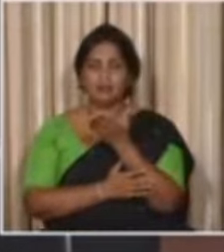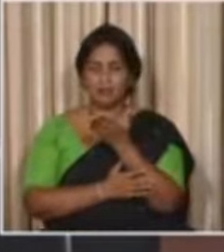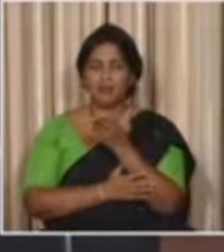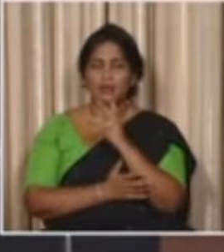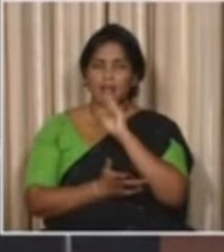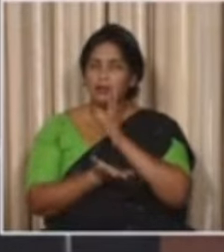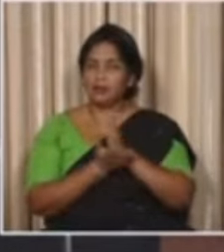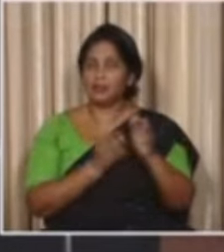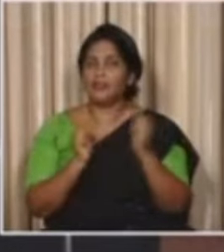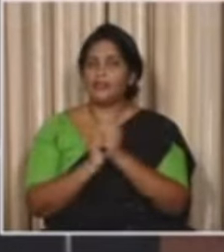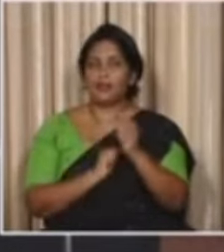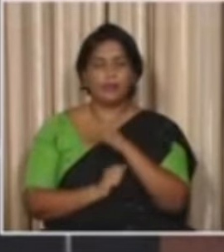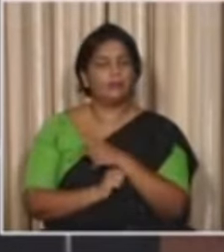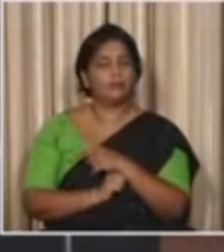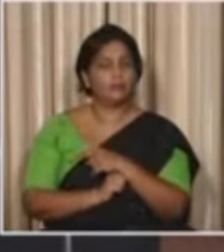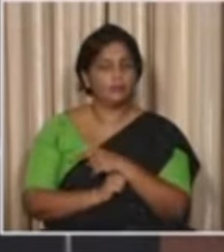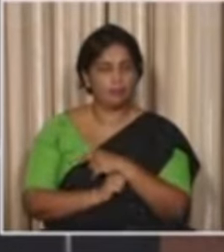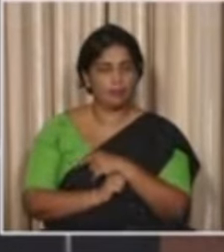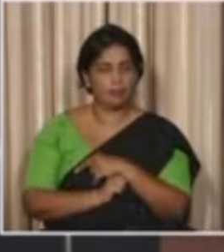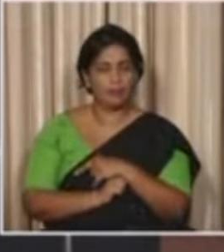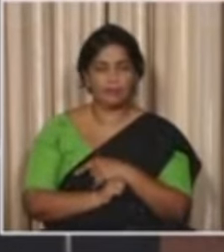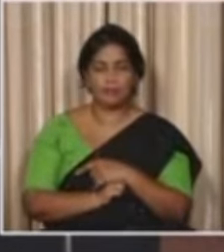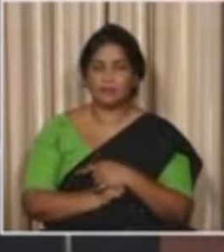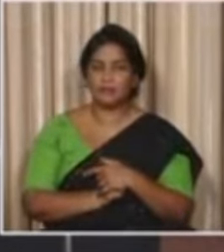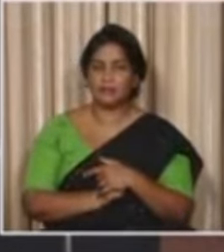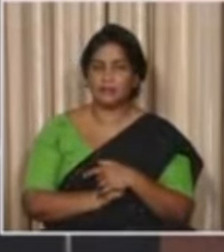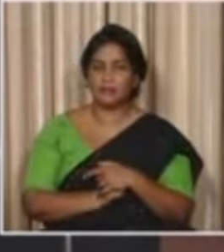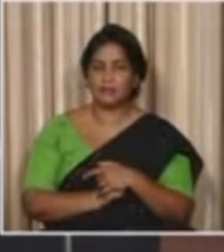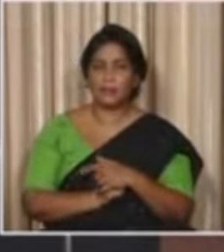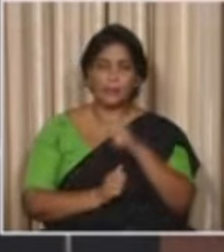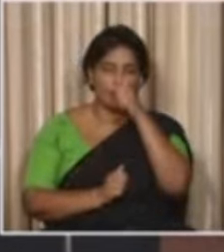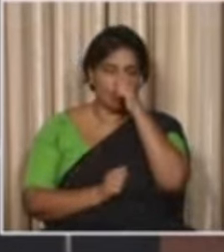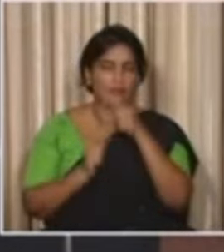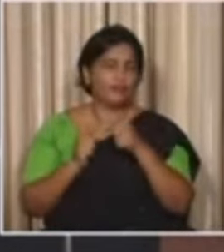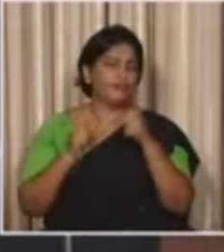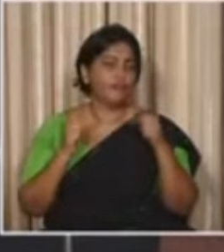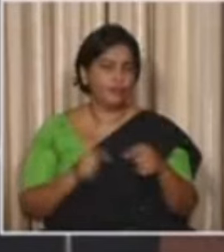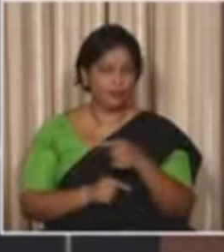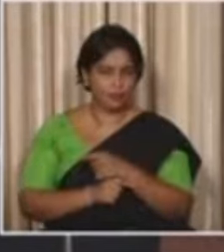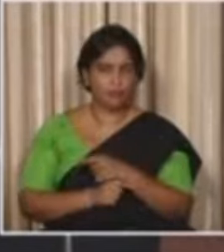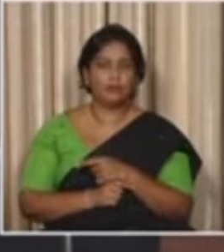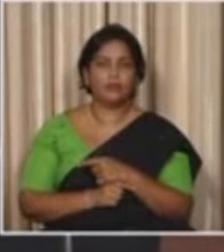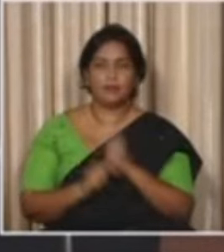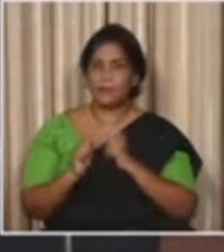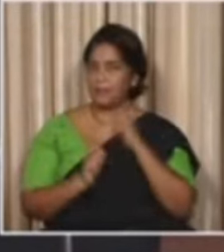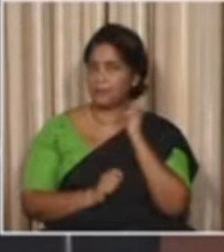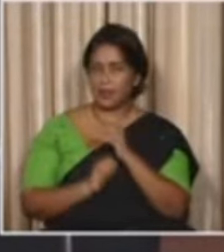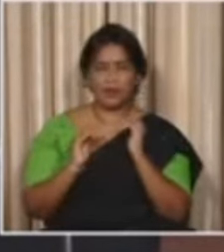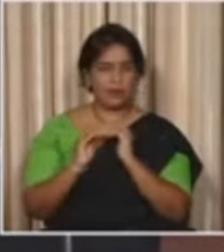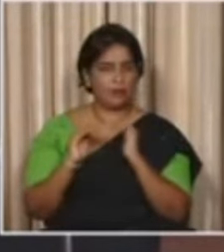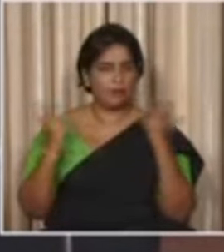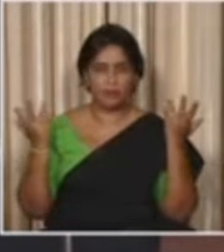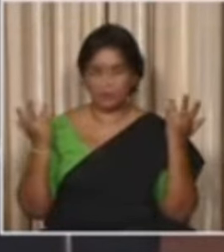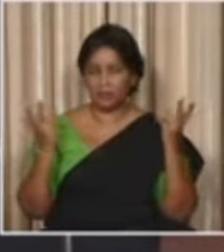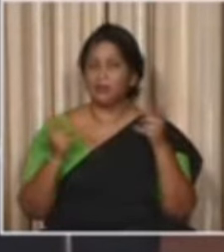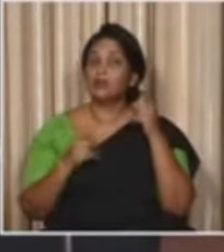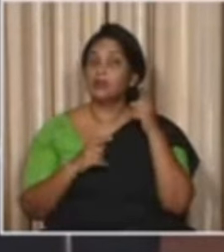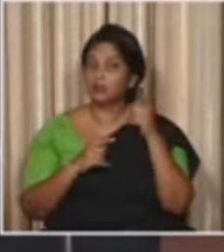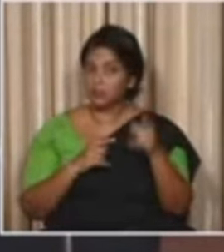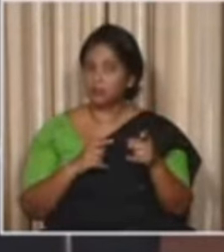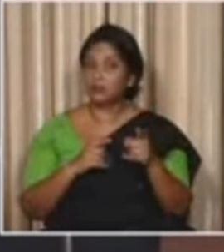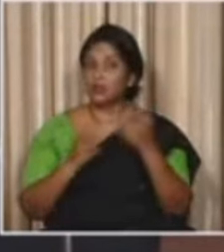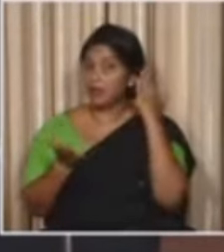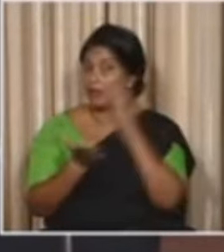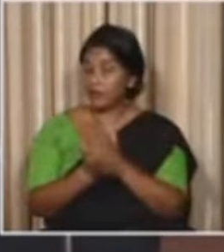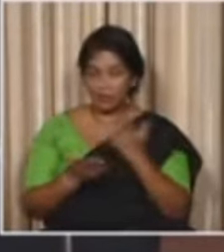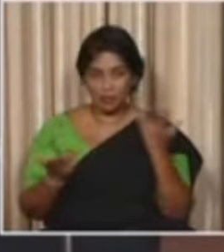රවට්ටලා මේ වැඩේ කරලා තියෙන්නේ මේක නීති විරෝධී ගෙවීමක් තමුන්නාසෙලා මේක නැහැතු